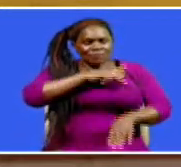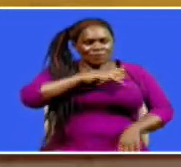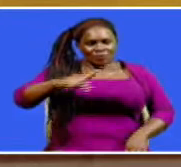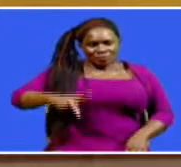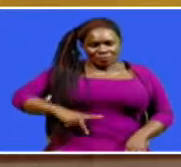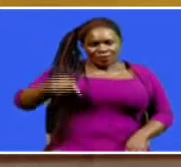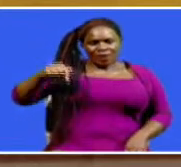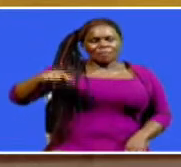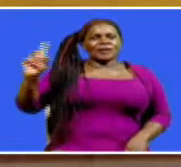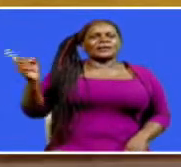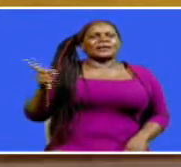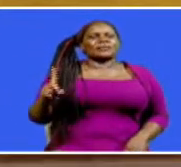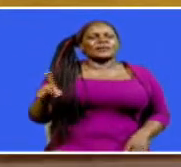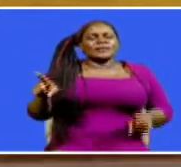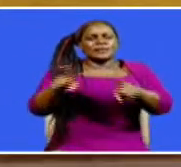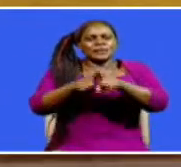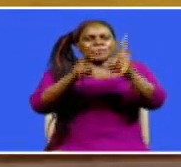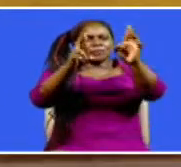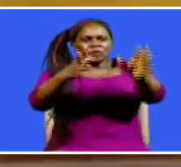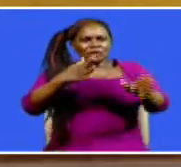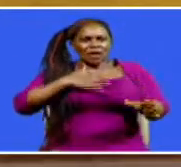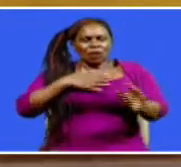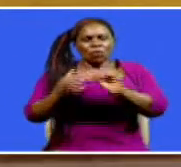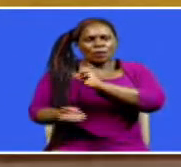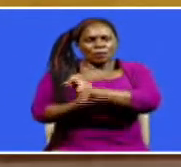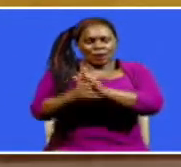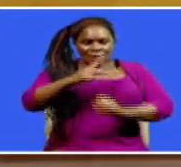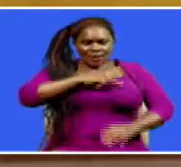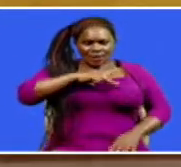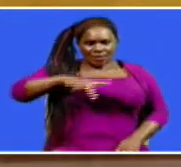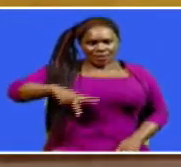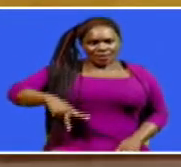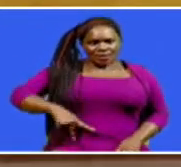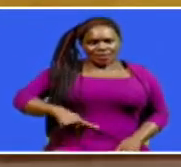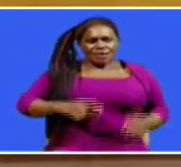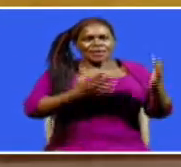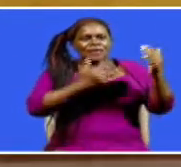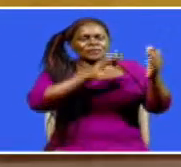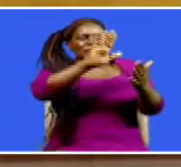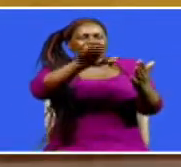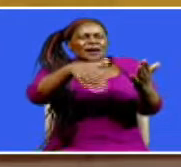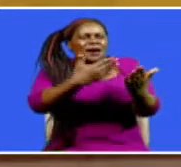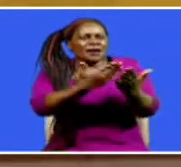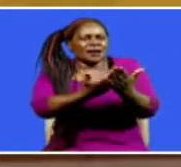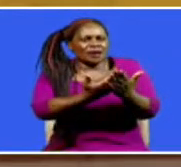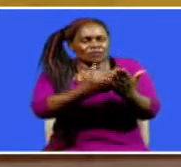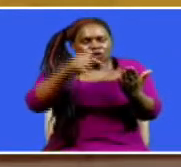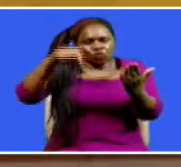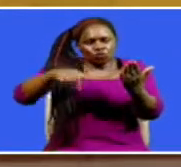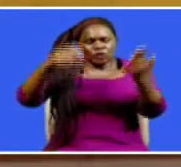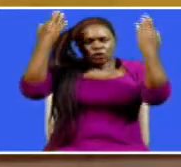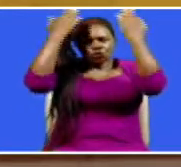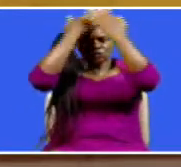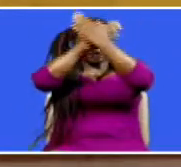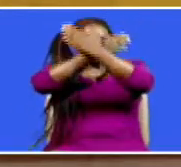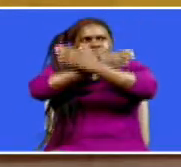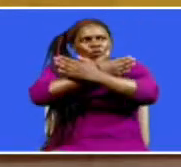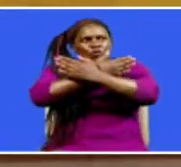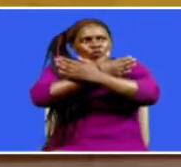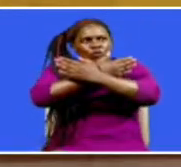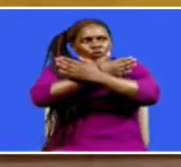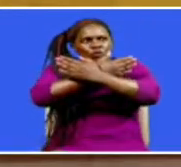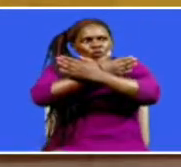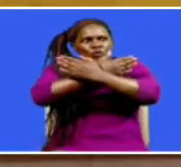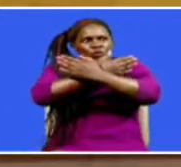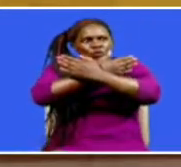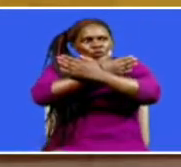jijini Nairobi. Kama anavyoarifu Emmanuel To, mfalme huyo anatarajiwa kufika nchini usiku wa leo. Anakumbwa na